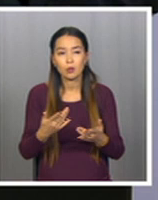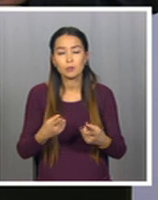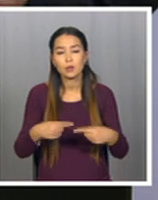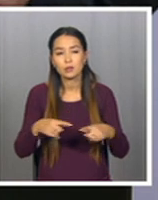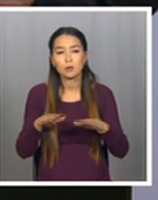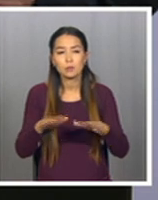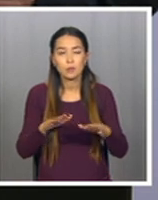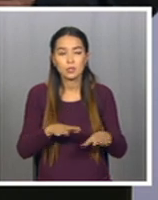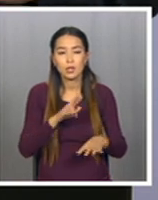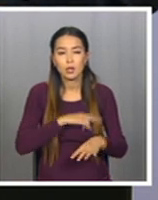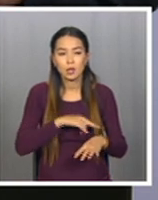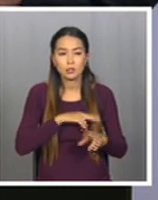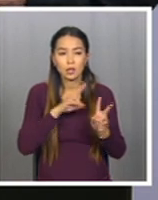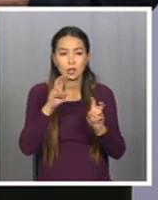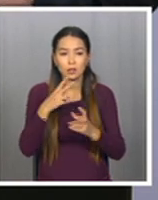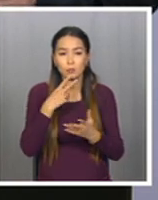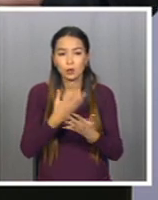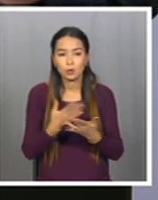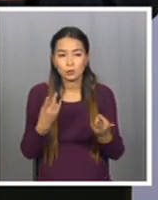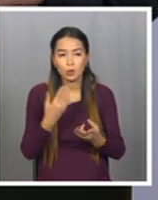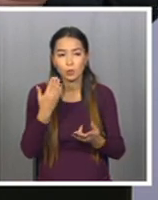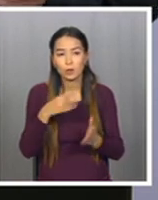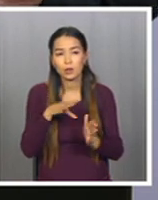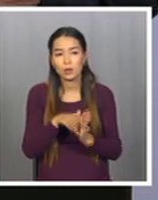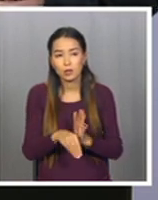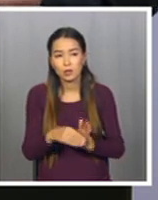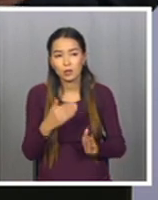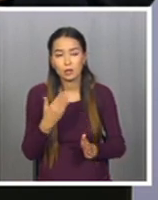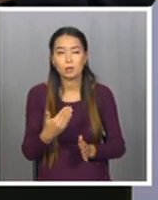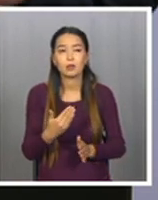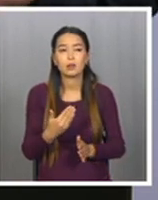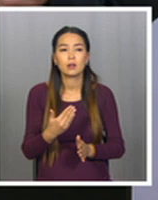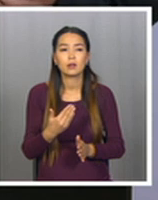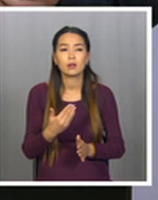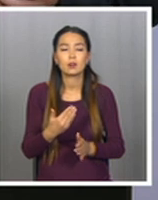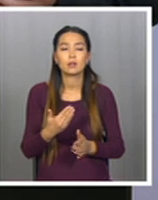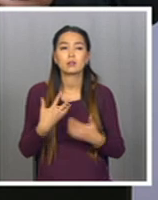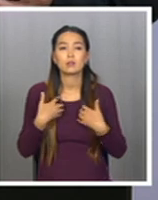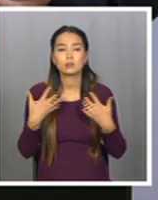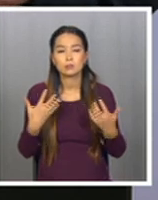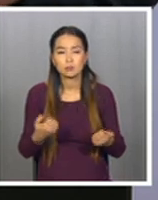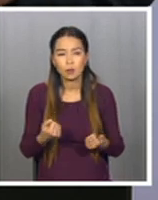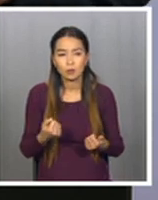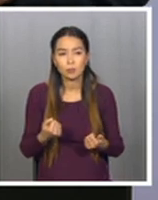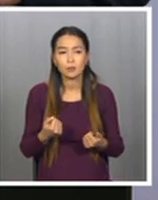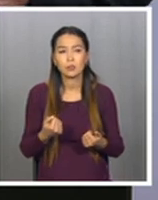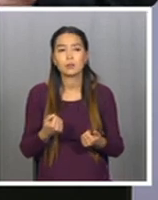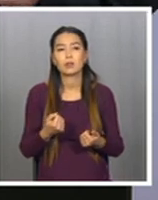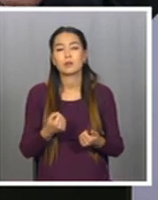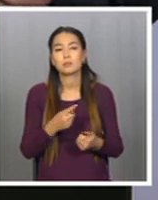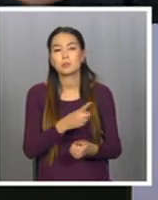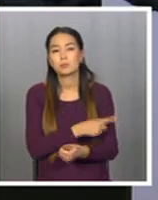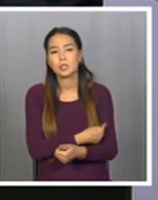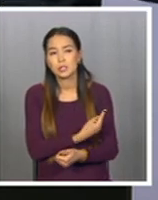атап көрсетеміз. Олардың қатарына әскер, денсаулық сақтау, медицина,